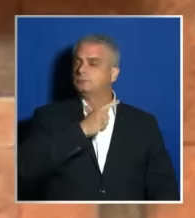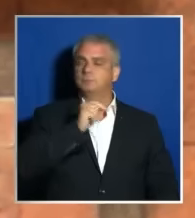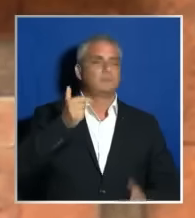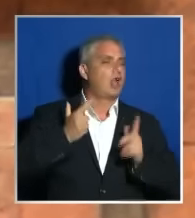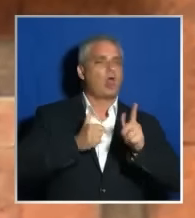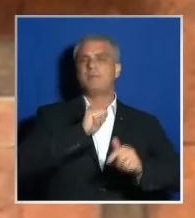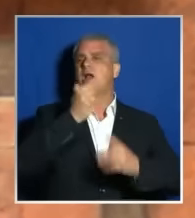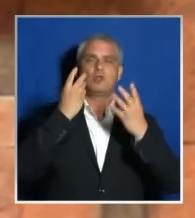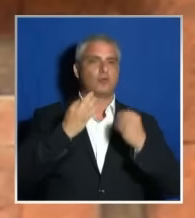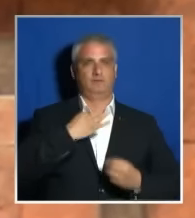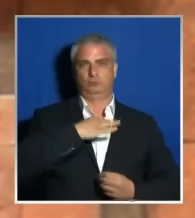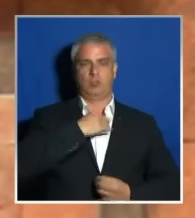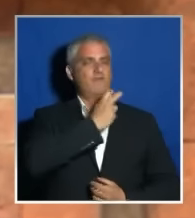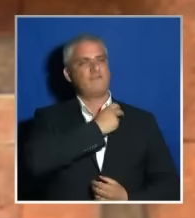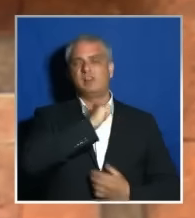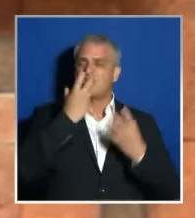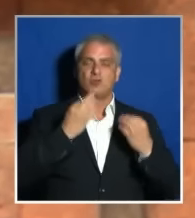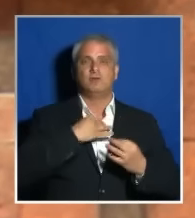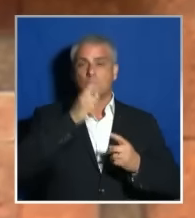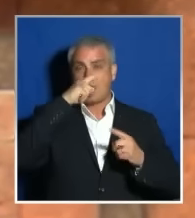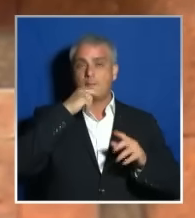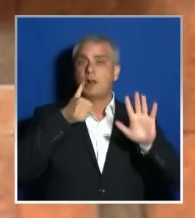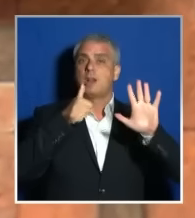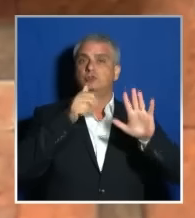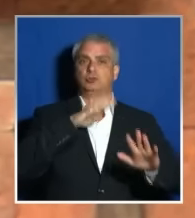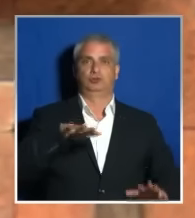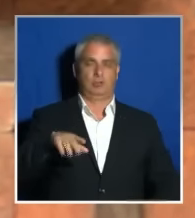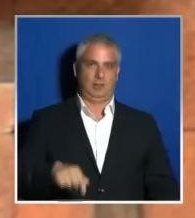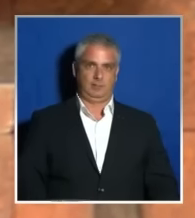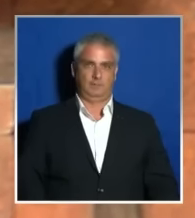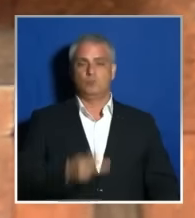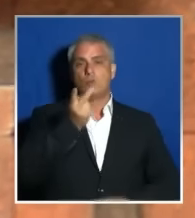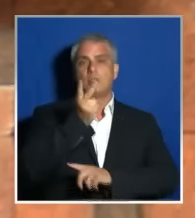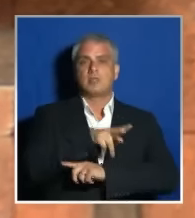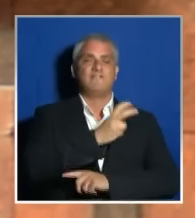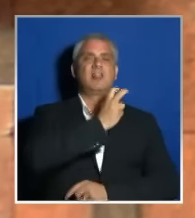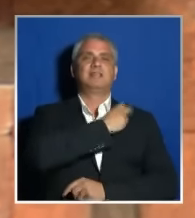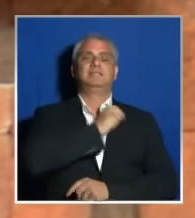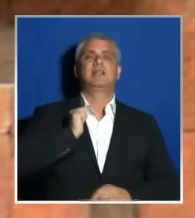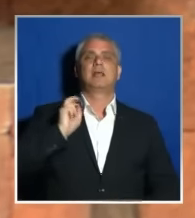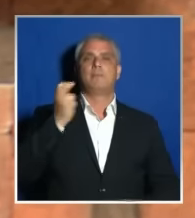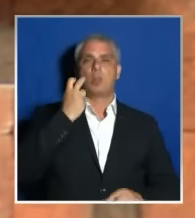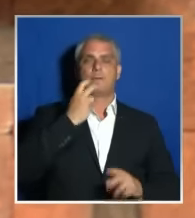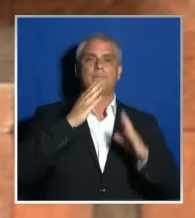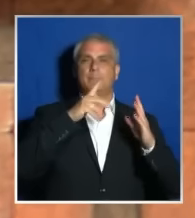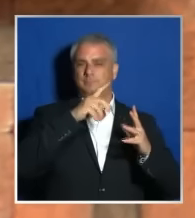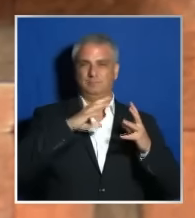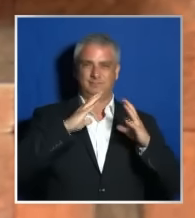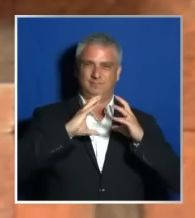מטובי לוחמינו ומפקדנו, אב לשישה ילדים, נפל כקצין מילואים בבית חנון.